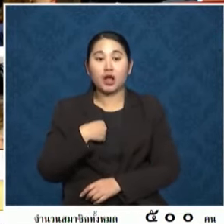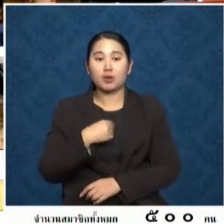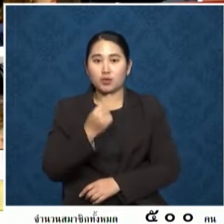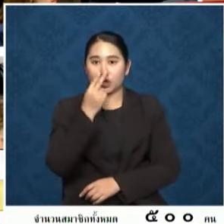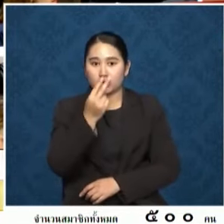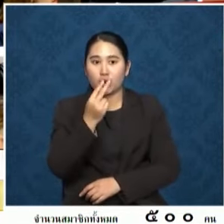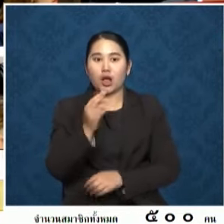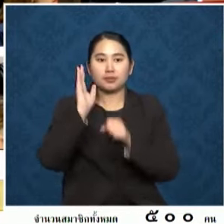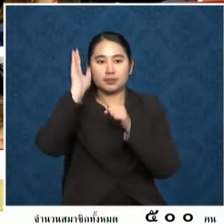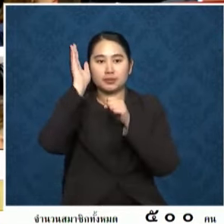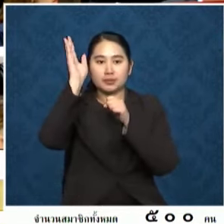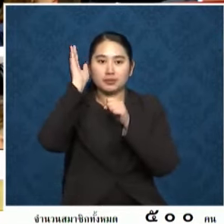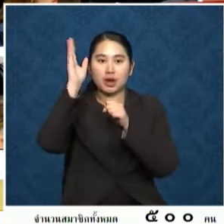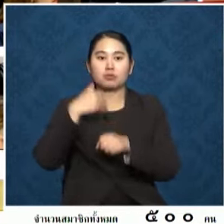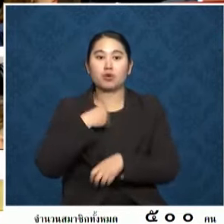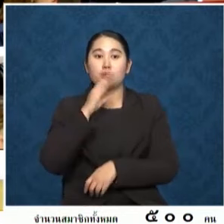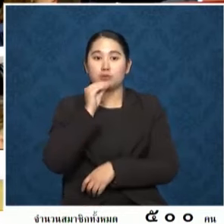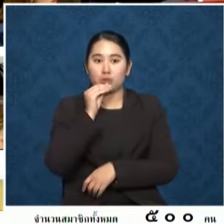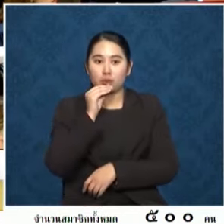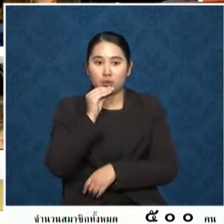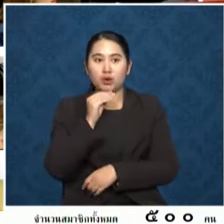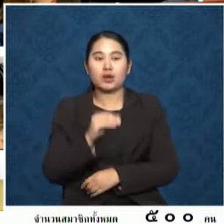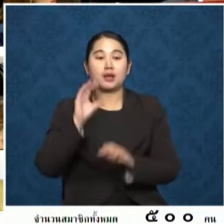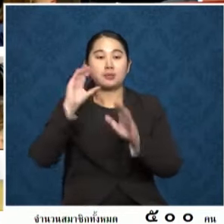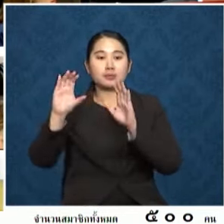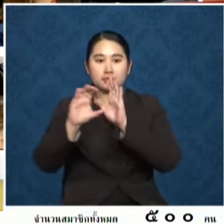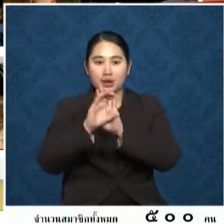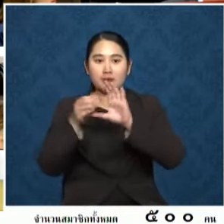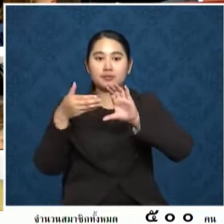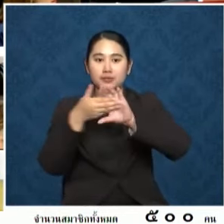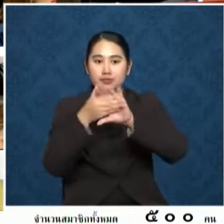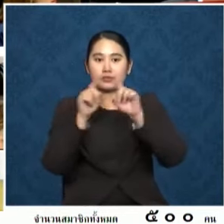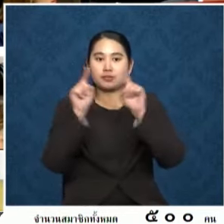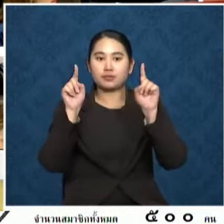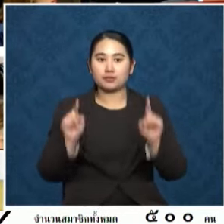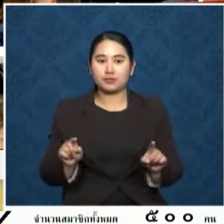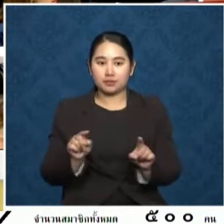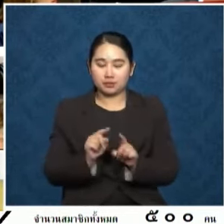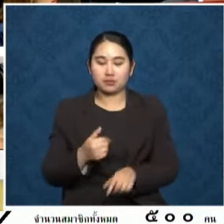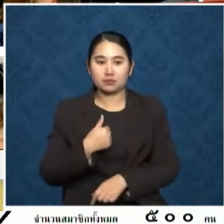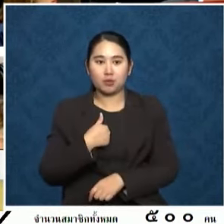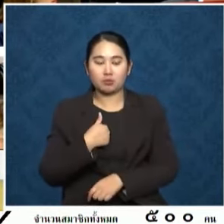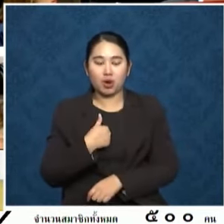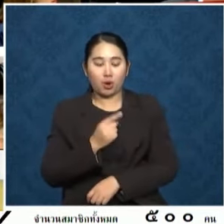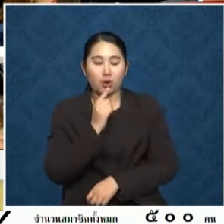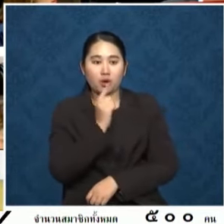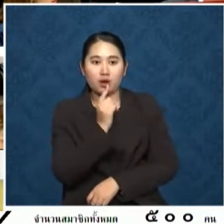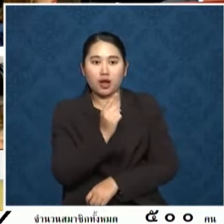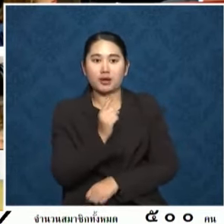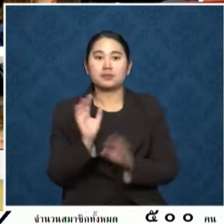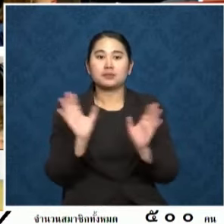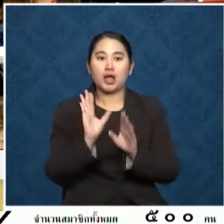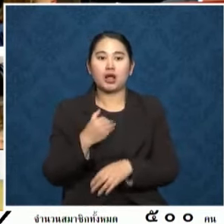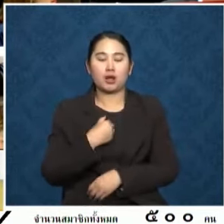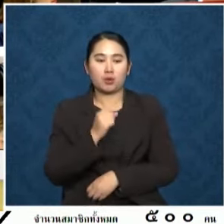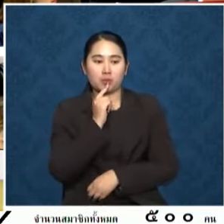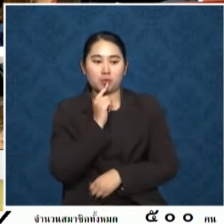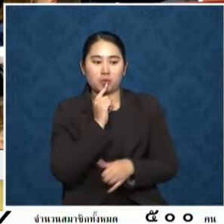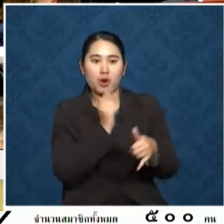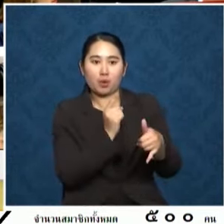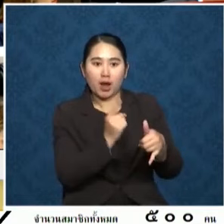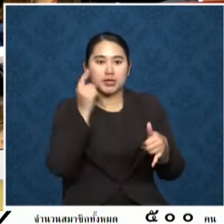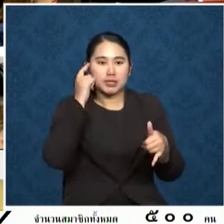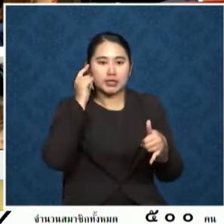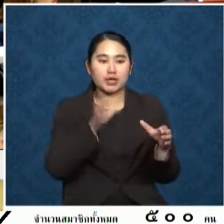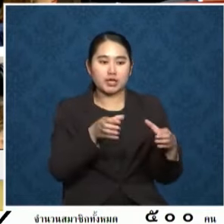การอภิปรายของผมและก็แม้กระทั่งการขึ้นรูปนะครับผมคิดว่าเราก็ไม่ได้ปรักปรำครับว่าท่านจะไปอยู่เบื้องห